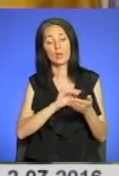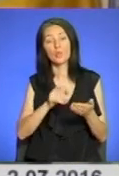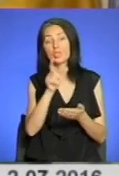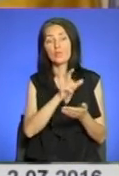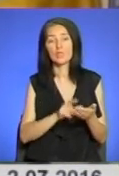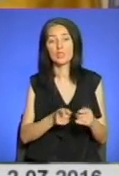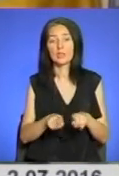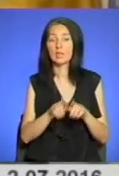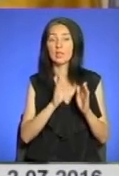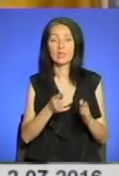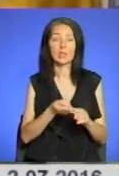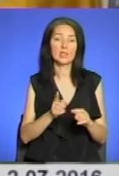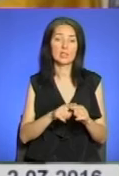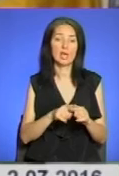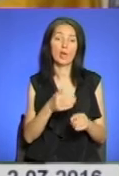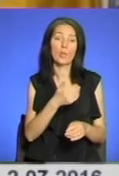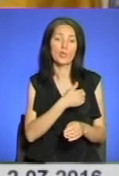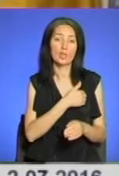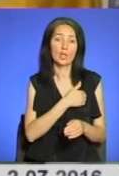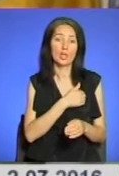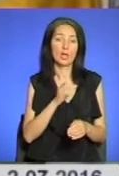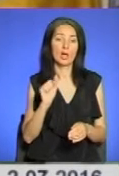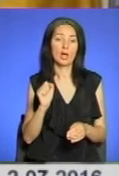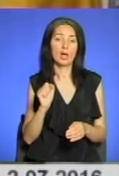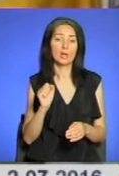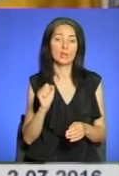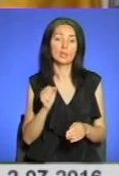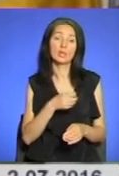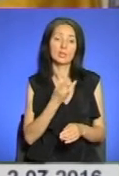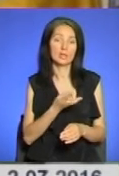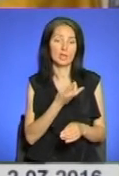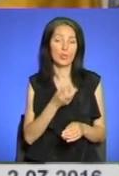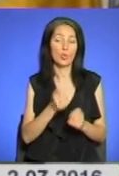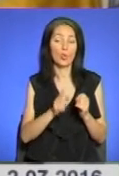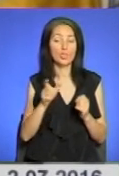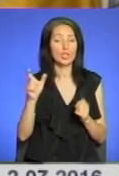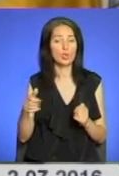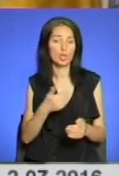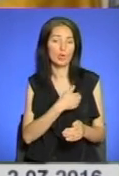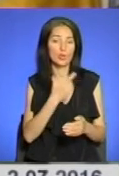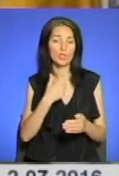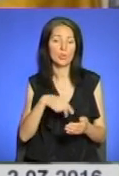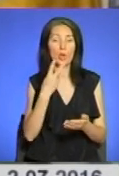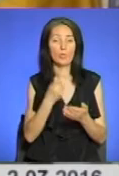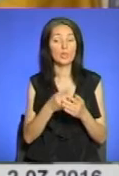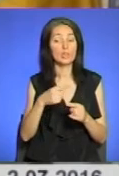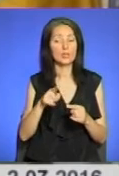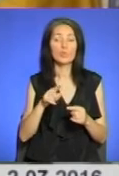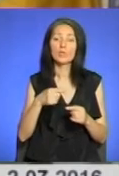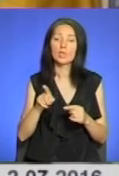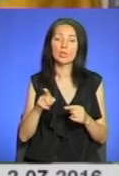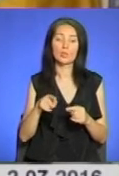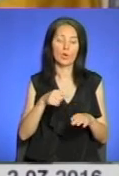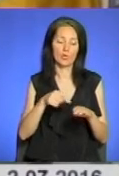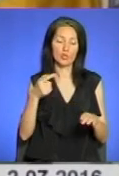тільки це бажання але і Стимул Кожна людина хоче себе побачити в чомусь іншому